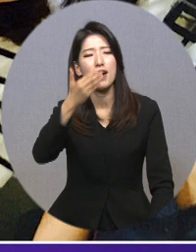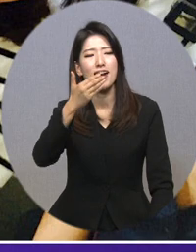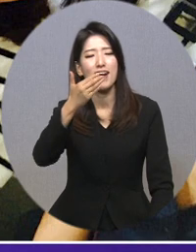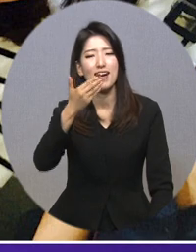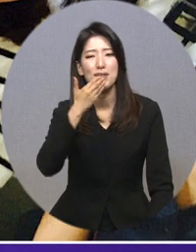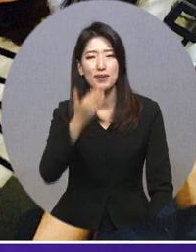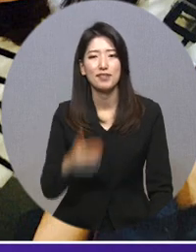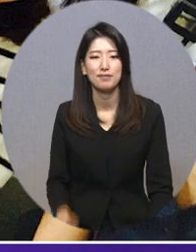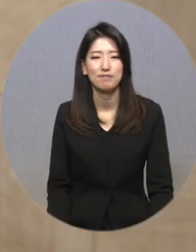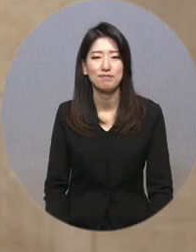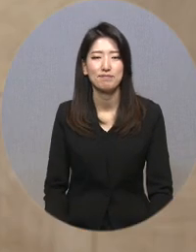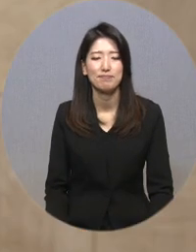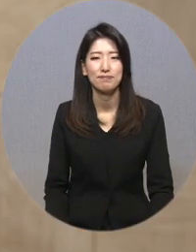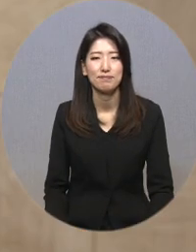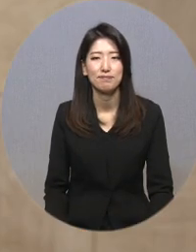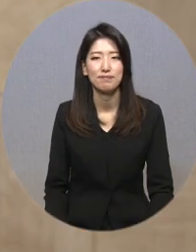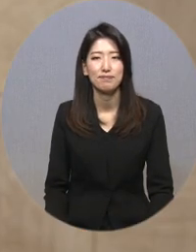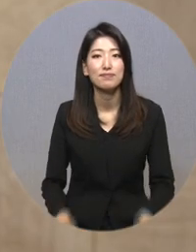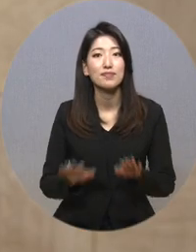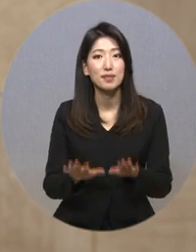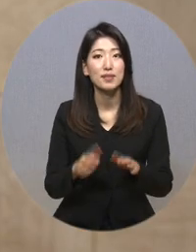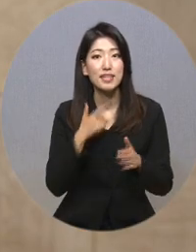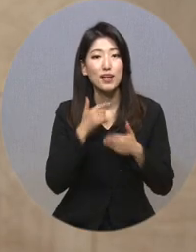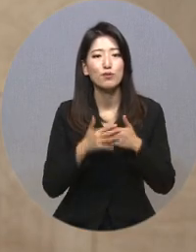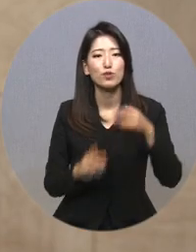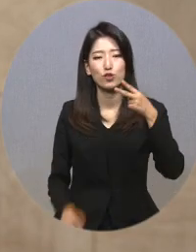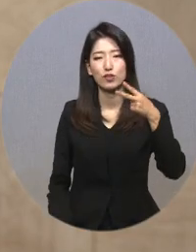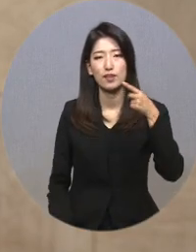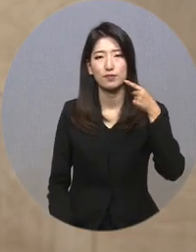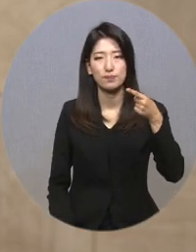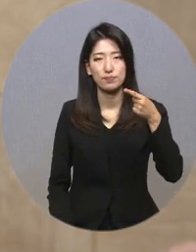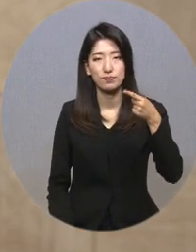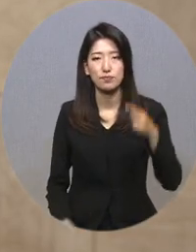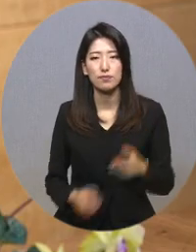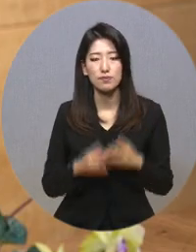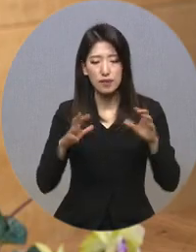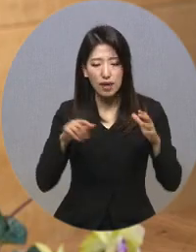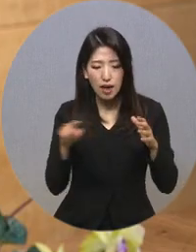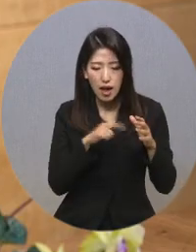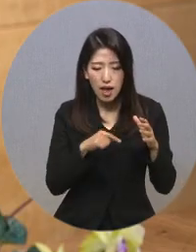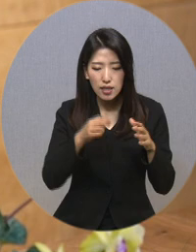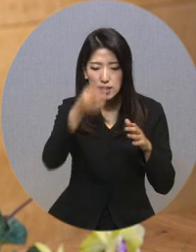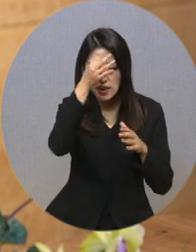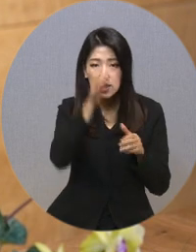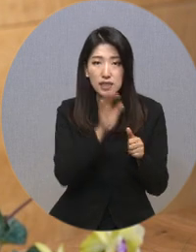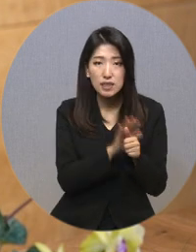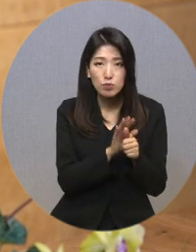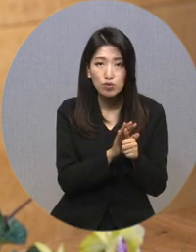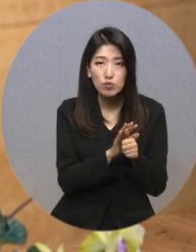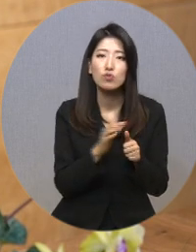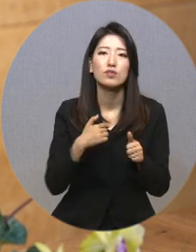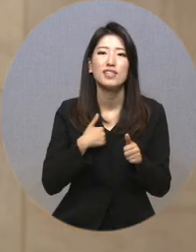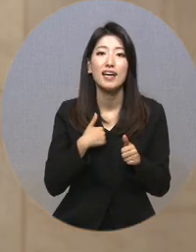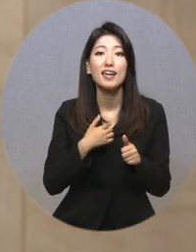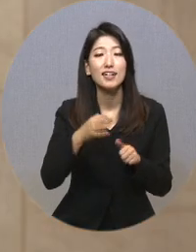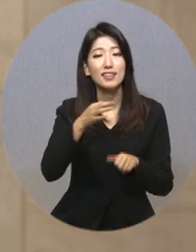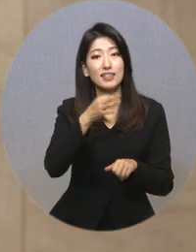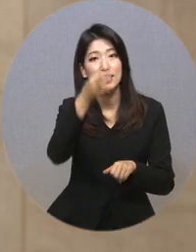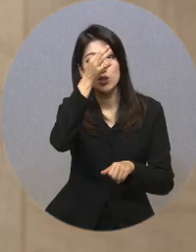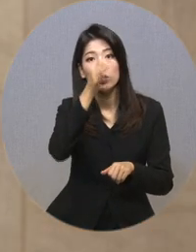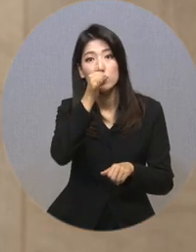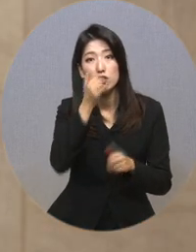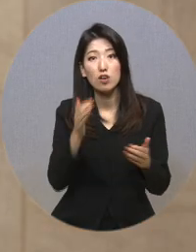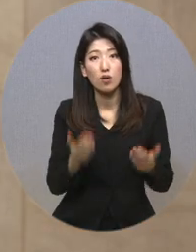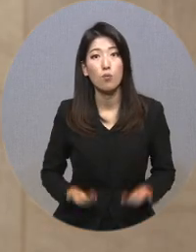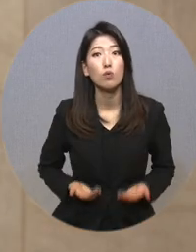좀 부탁을 하고 있습니다. 네네. 하나는 뭐냐면 지금 저희는 국내 중심으로 재능 기부를 하고 있거든요. 네네. 그러지 말고 해외 나가서도 재능 기부를 해라. 네. 또 하나는